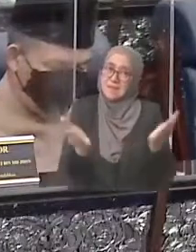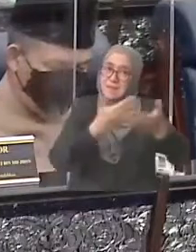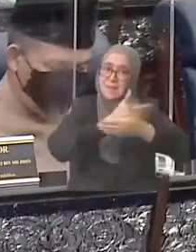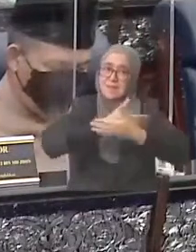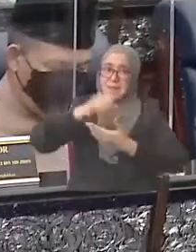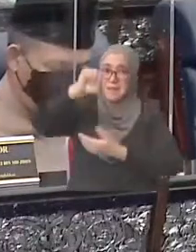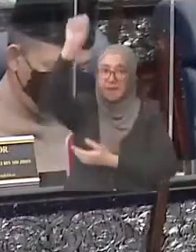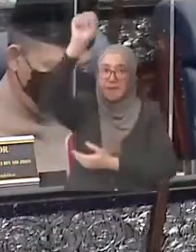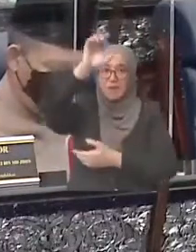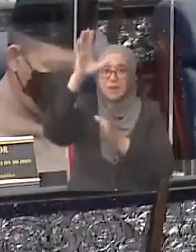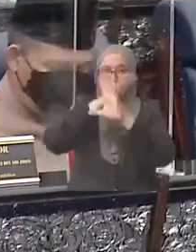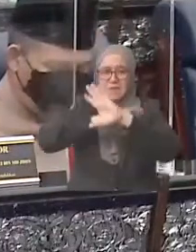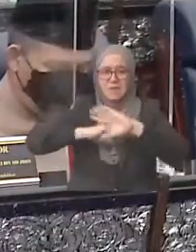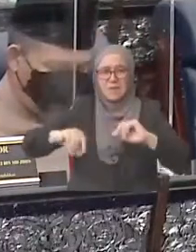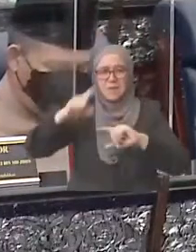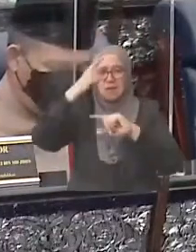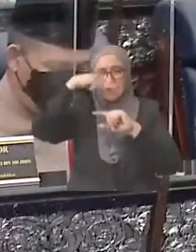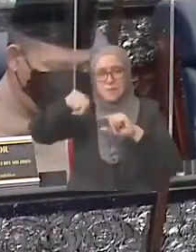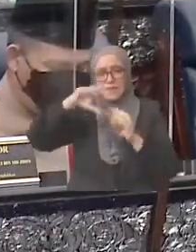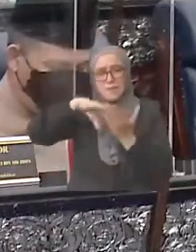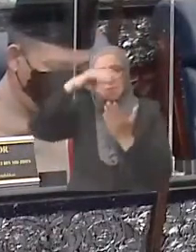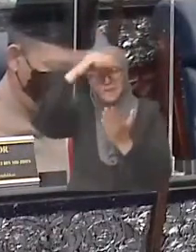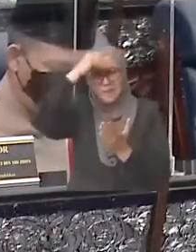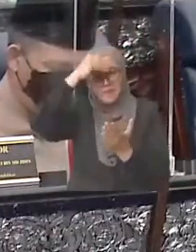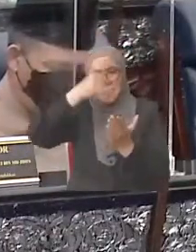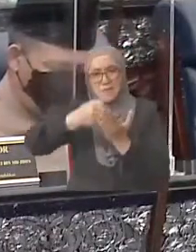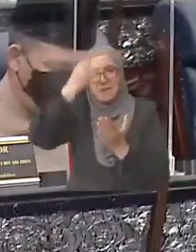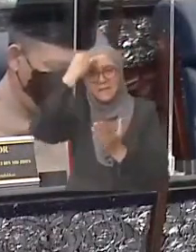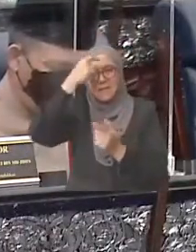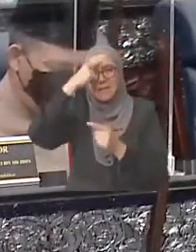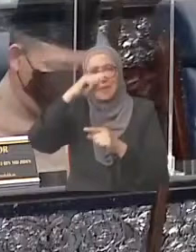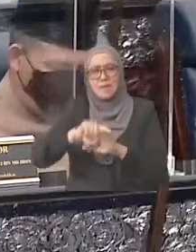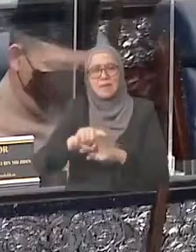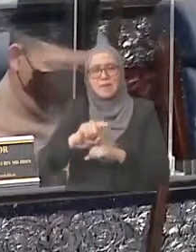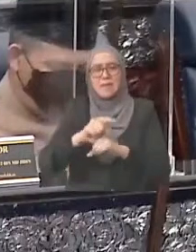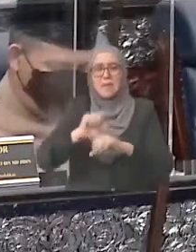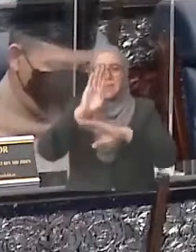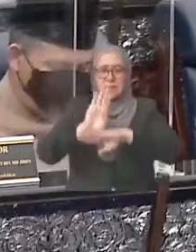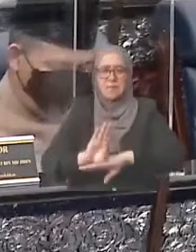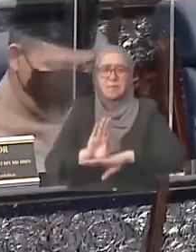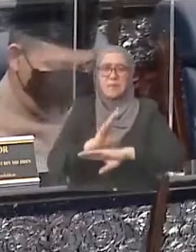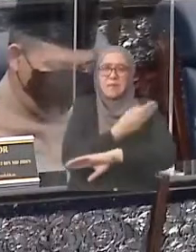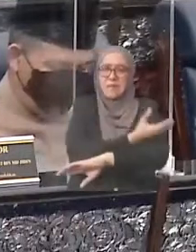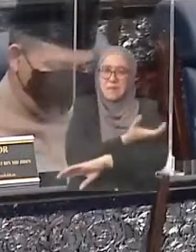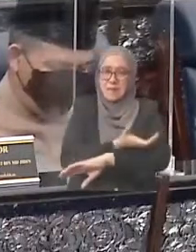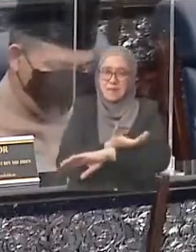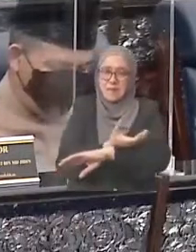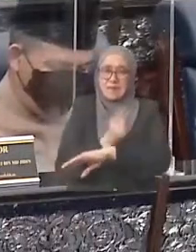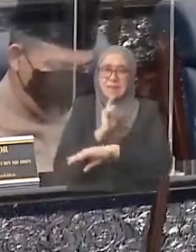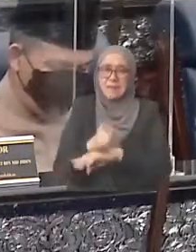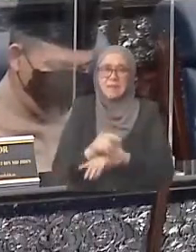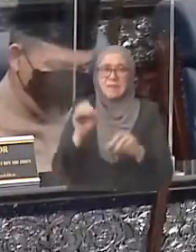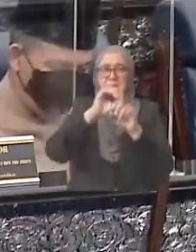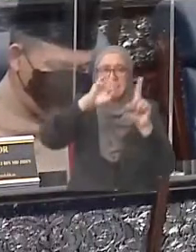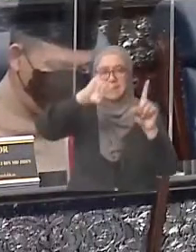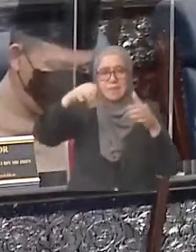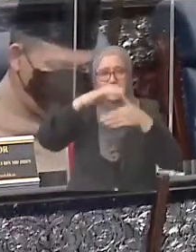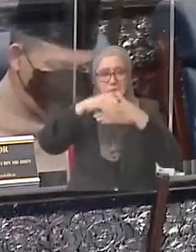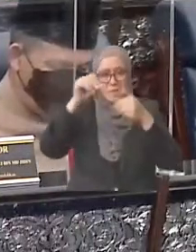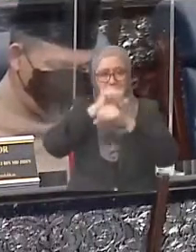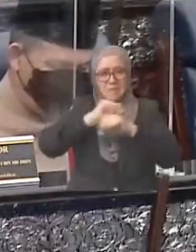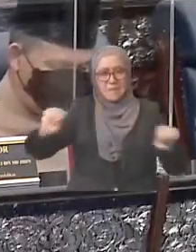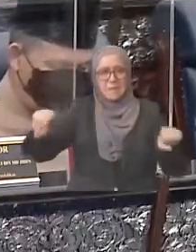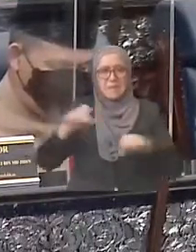berkaitan budaya dan warisan sebanyak 10 juta Ringgit disediakan untuk tujuan ini kepada community orang asli Pulo sebanyak